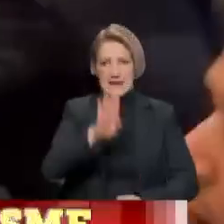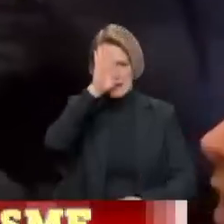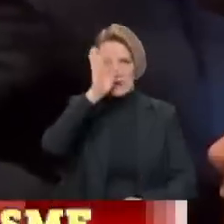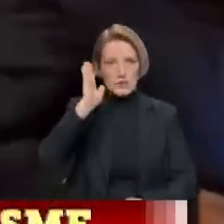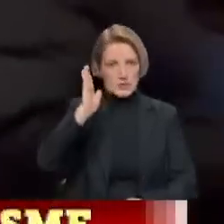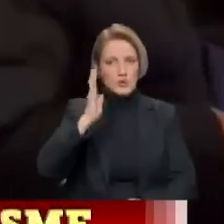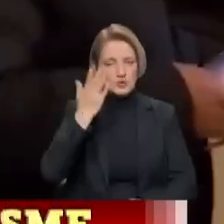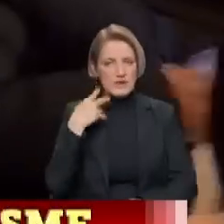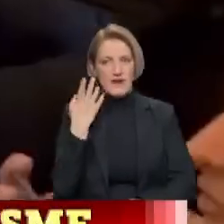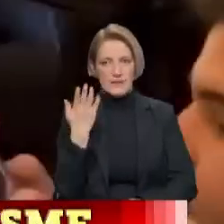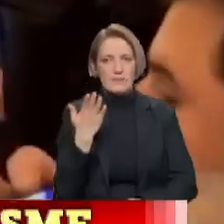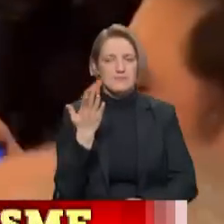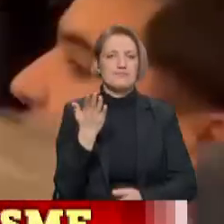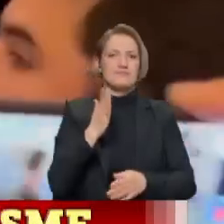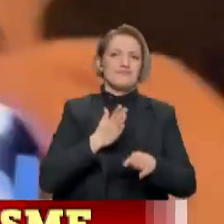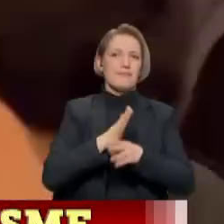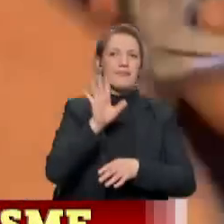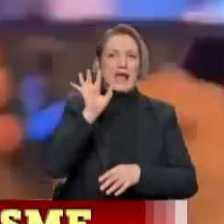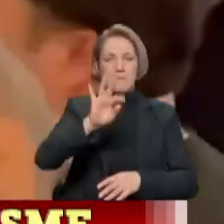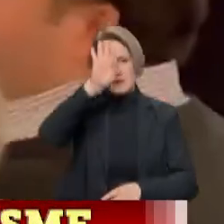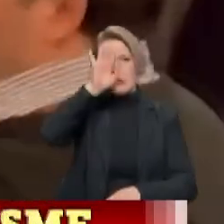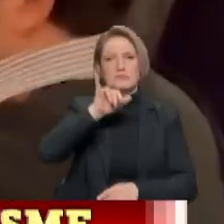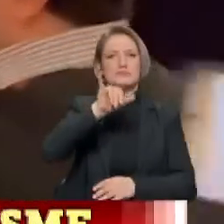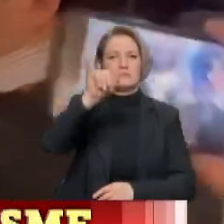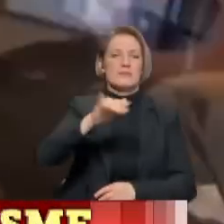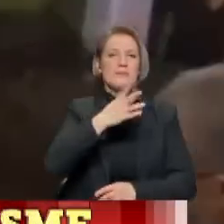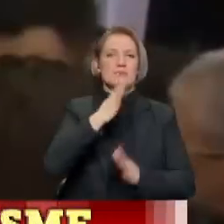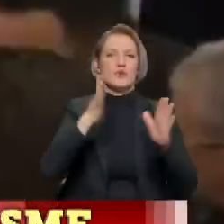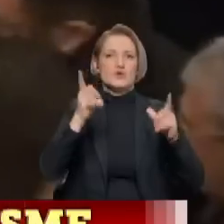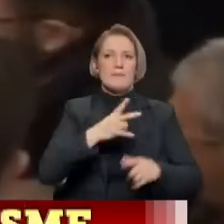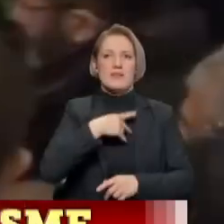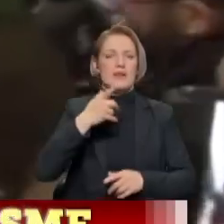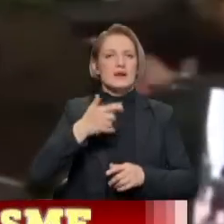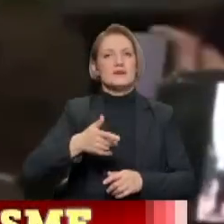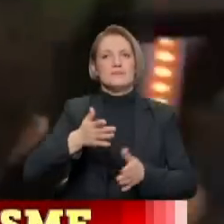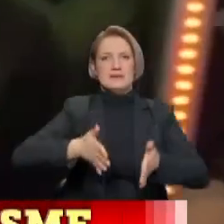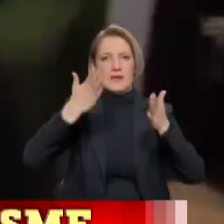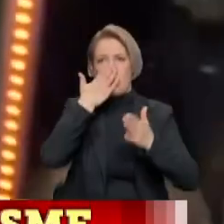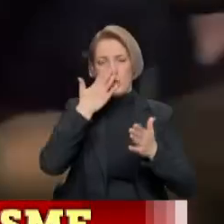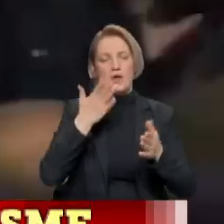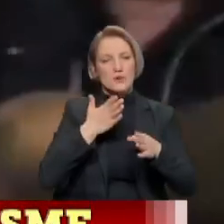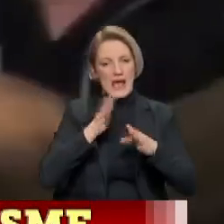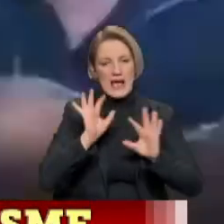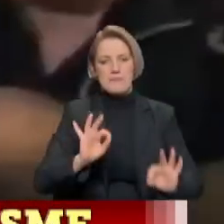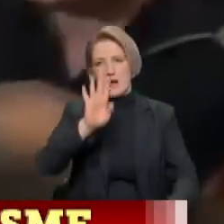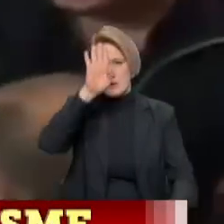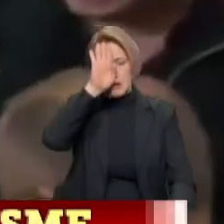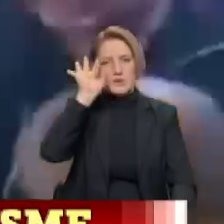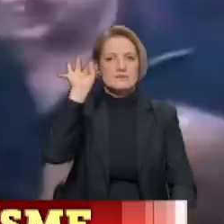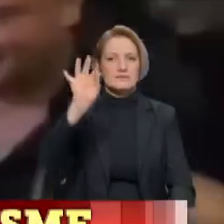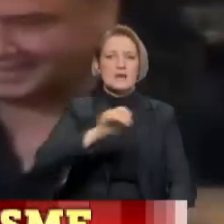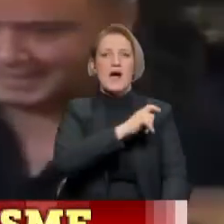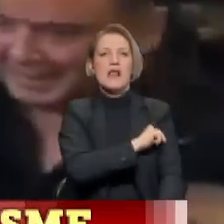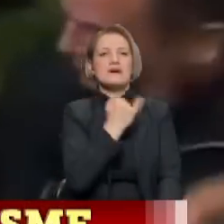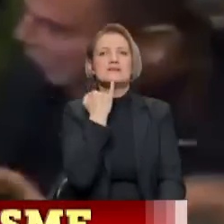gidiyorsunuz İstanbul'a? Doğrudan Saraçhane'ye mi gideceksiniz? Doğrudan Saraçhane'ye gitti.